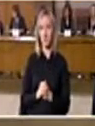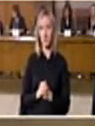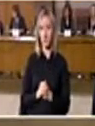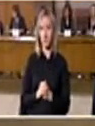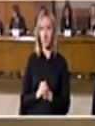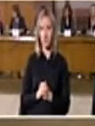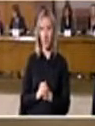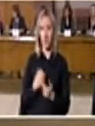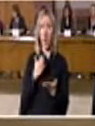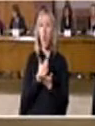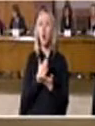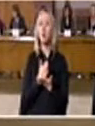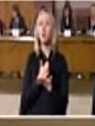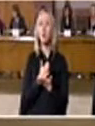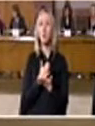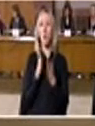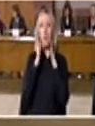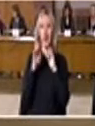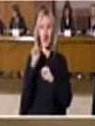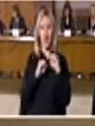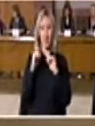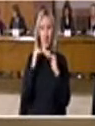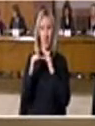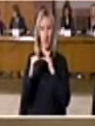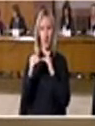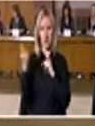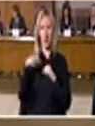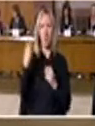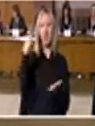U službu Poverenika za zaštitu ravnopravnosti stigla je ovih dana